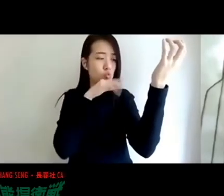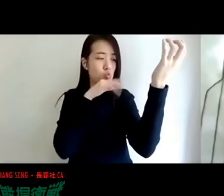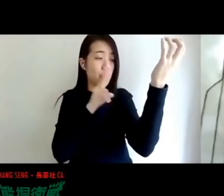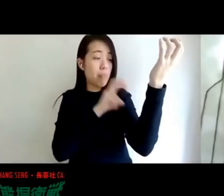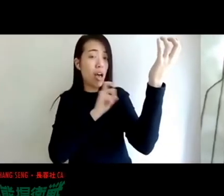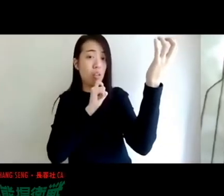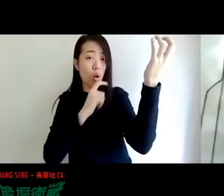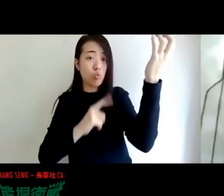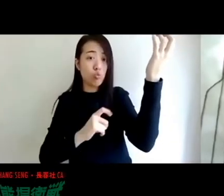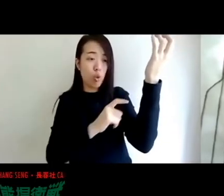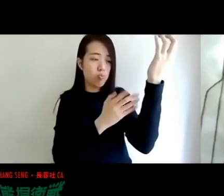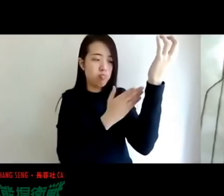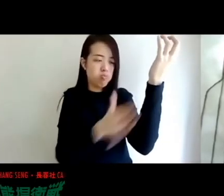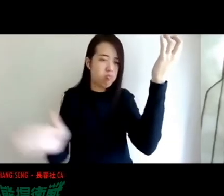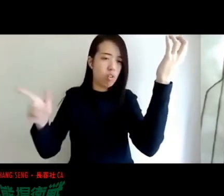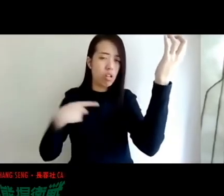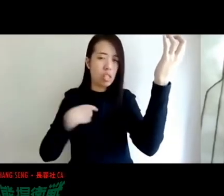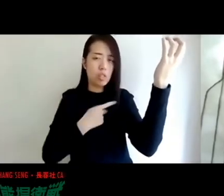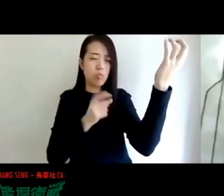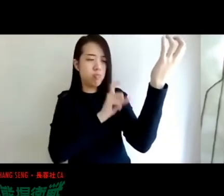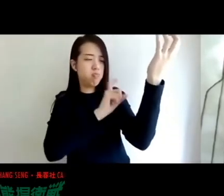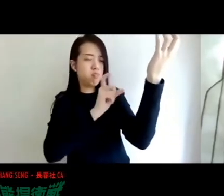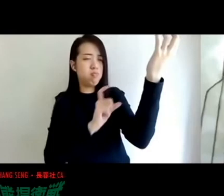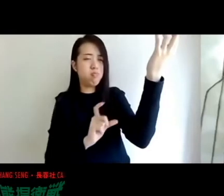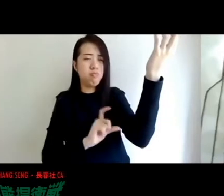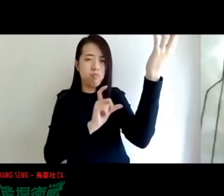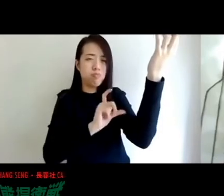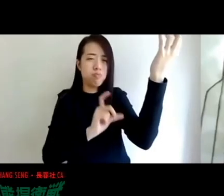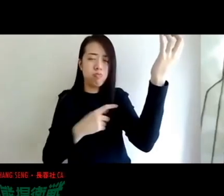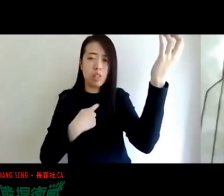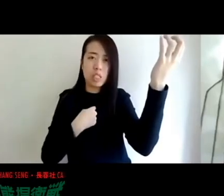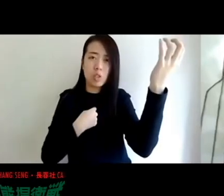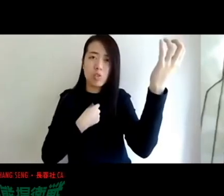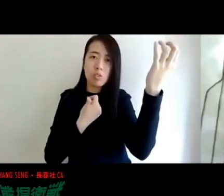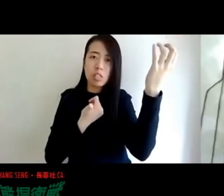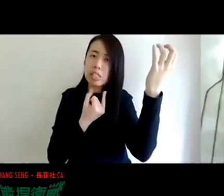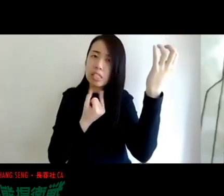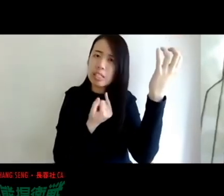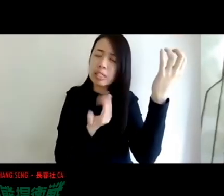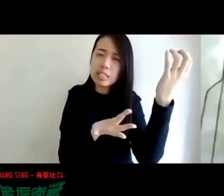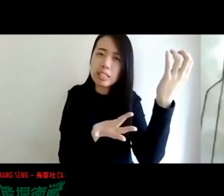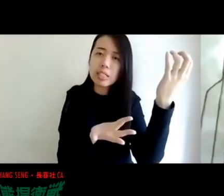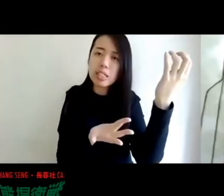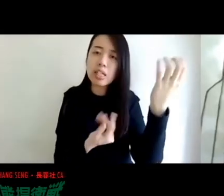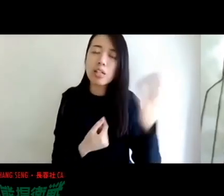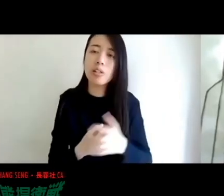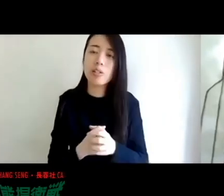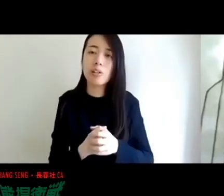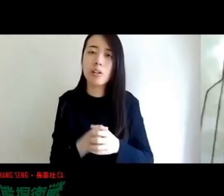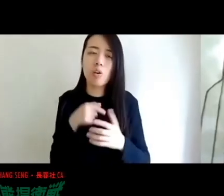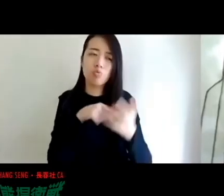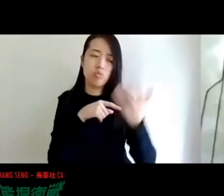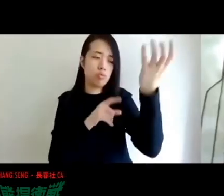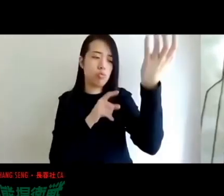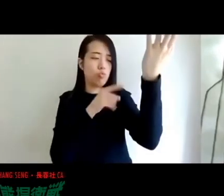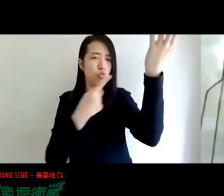哋就要搵殺蟲水全部殺曬嗰啲樹木上面嘅昆蟲，係咪咁樣就等於好呢？